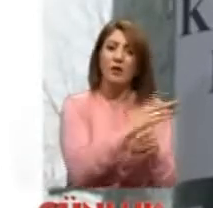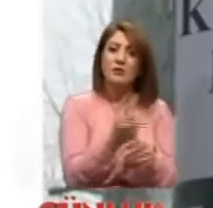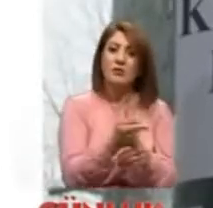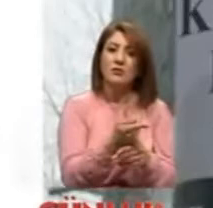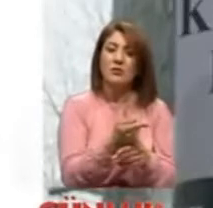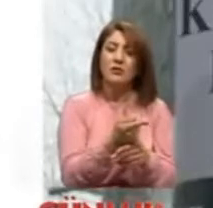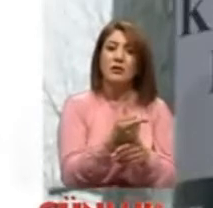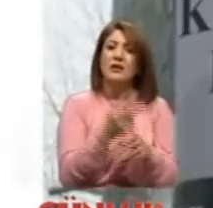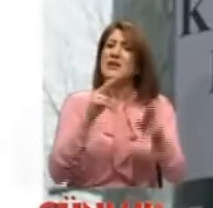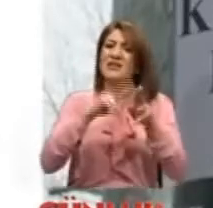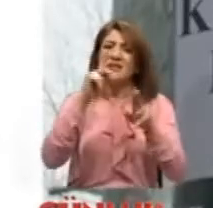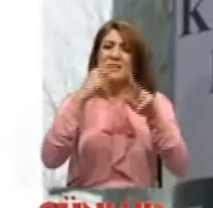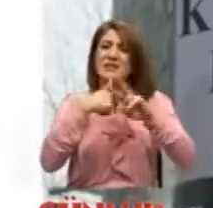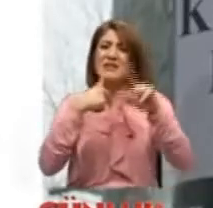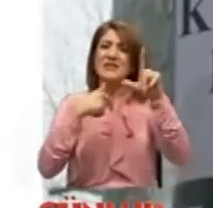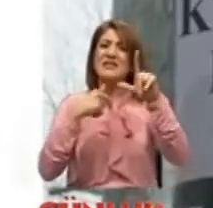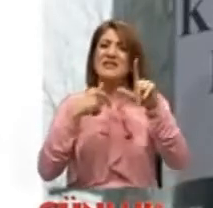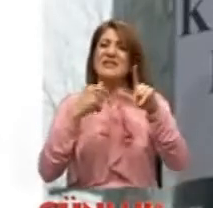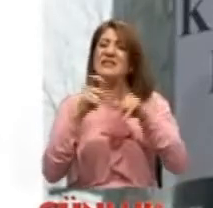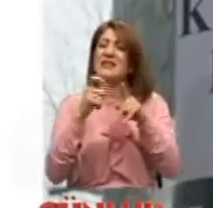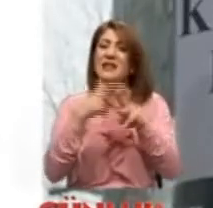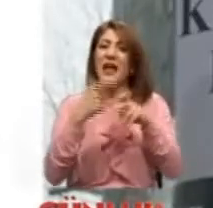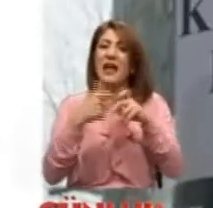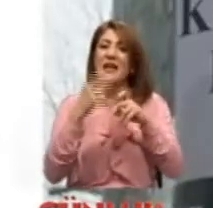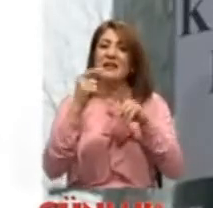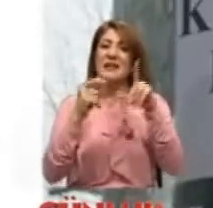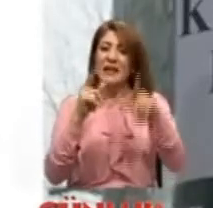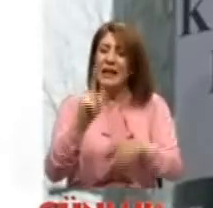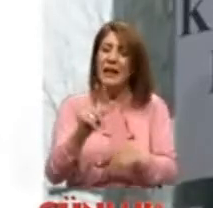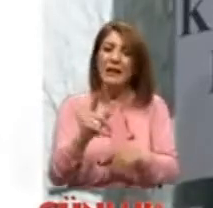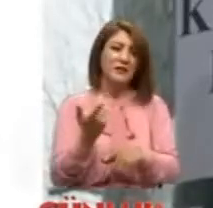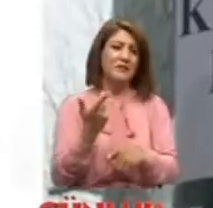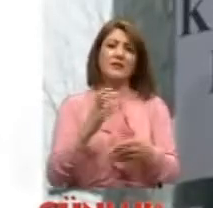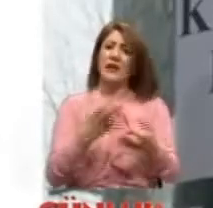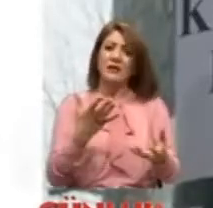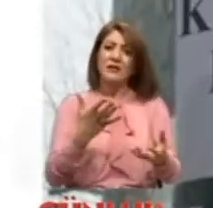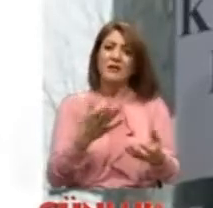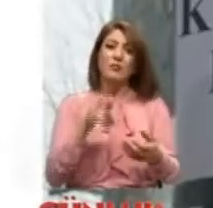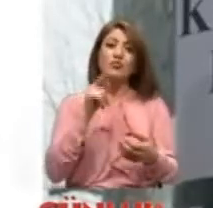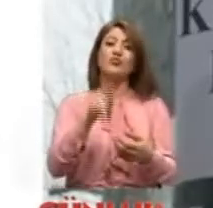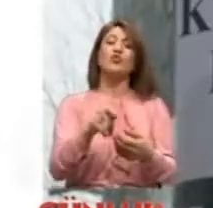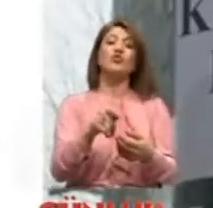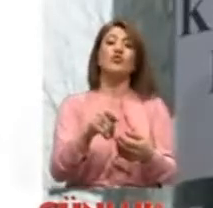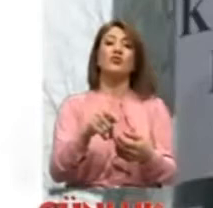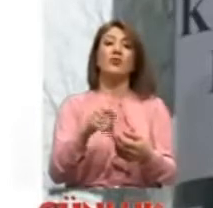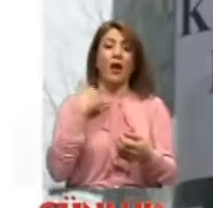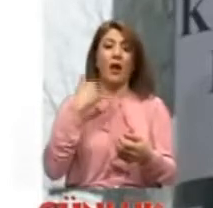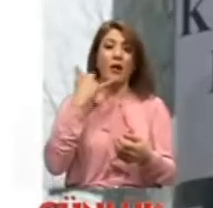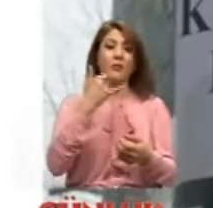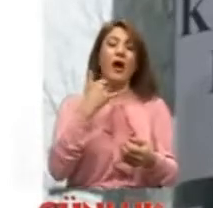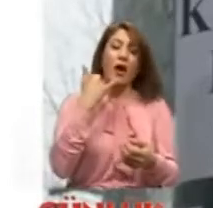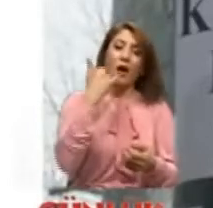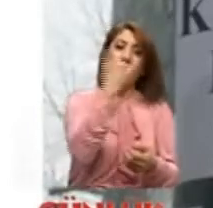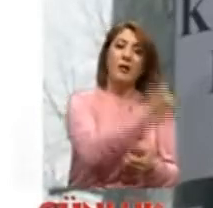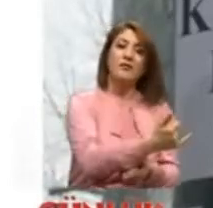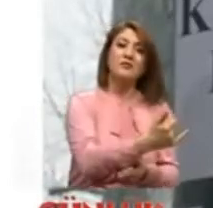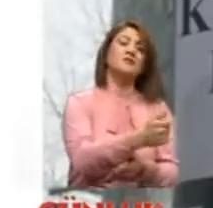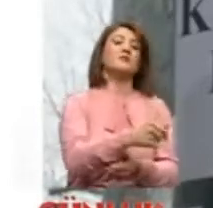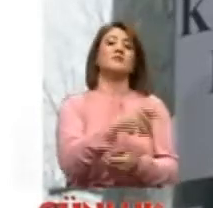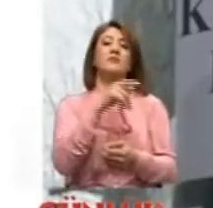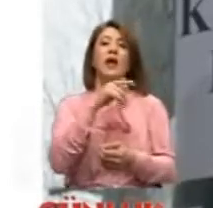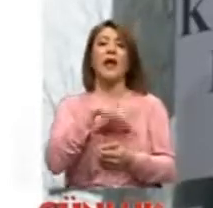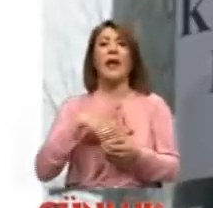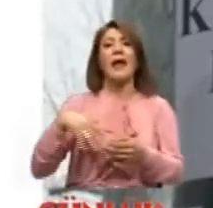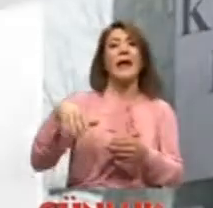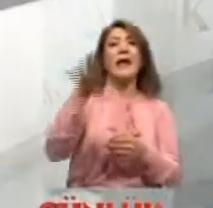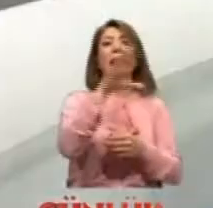Bir de Kızılderili. Niye Kızılderili'ye? Sorduk adam mu? Orayı aradık mı? Evet, öğrendim. Bunu çok ünlü bir adam oldu bu. Her yere bu ilanları asmış. Şey,